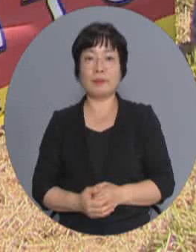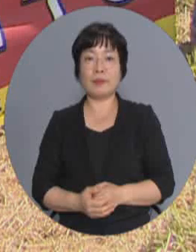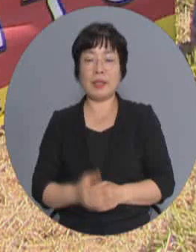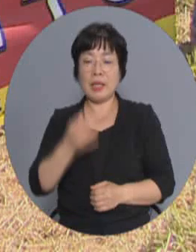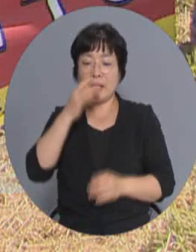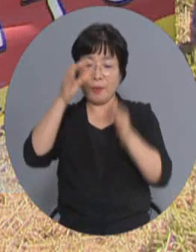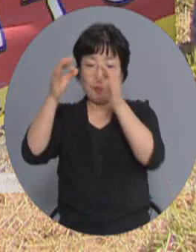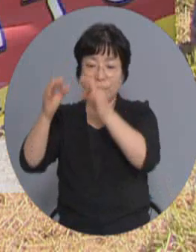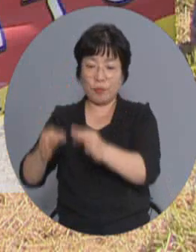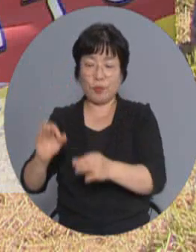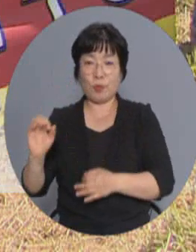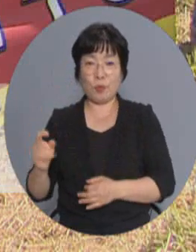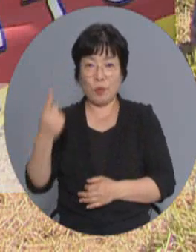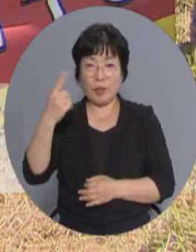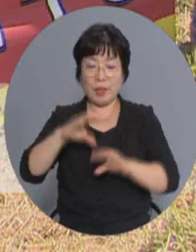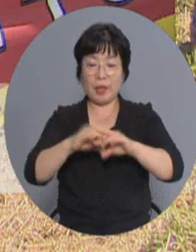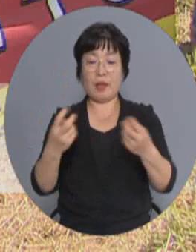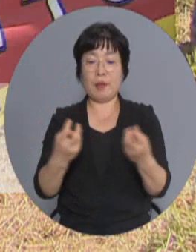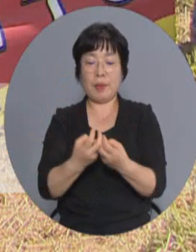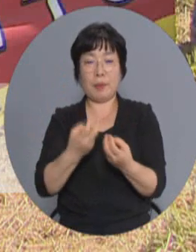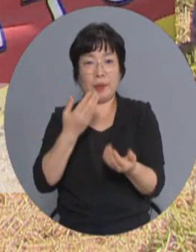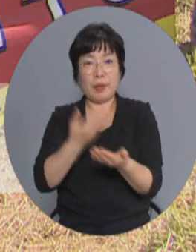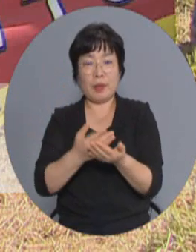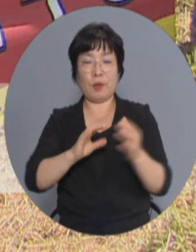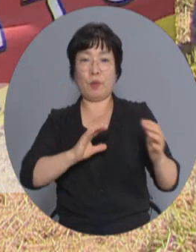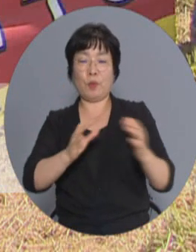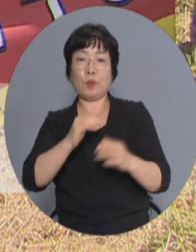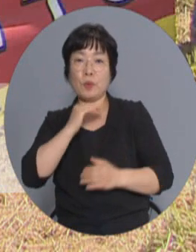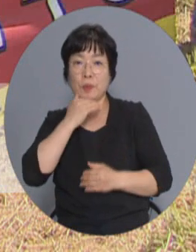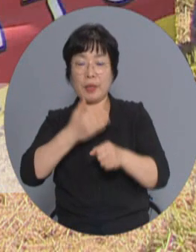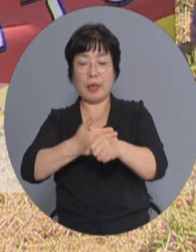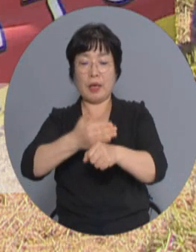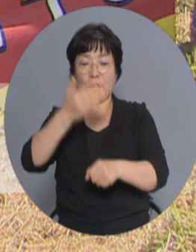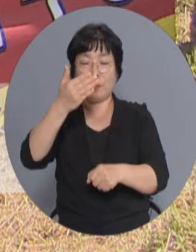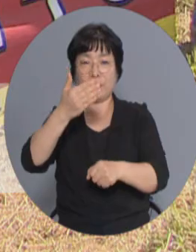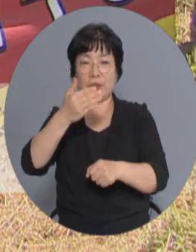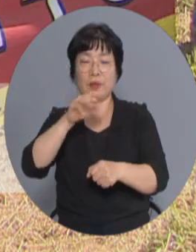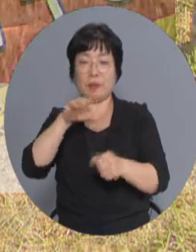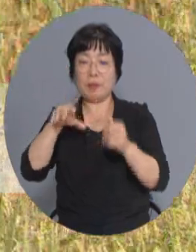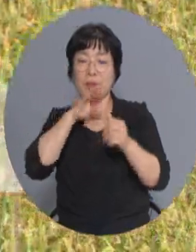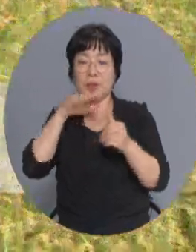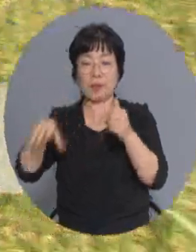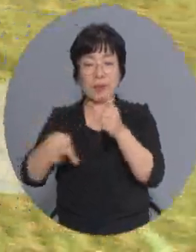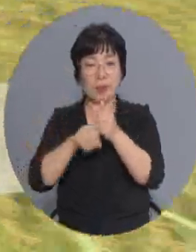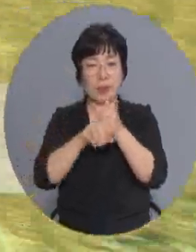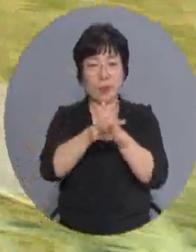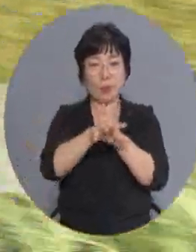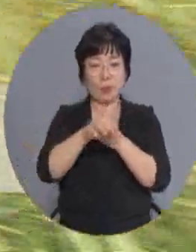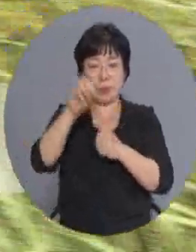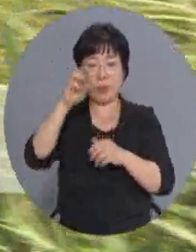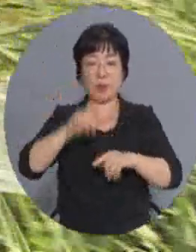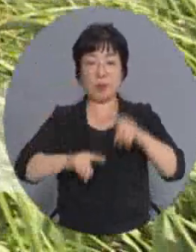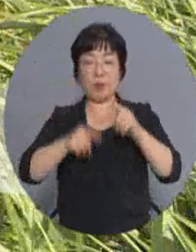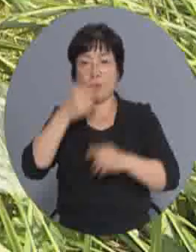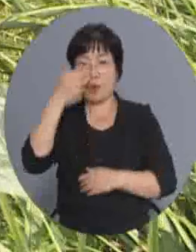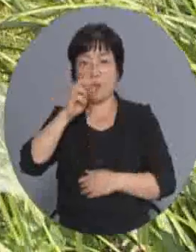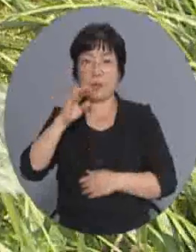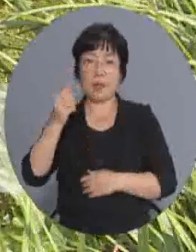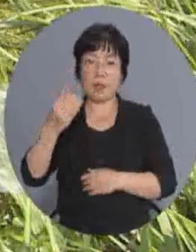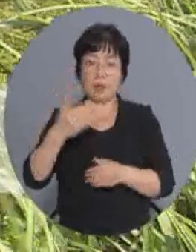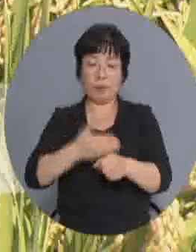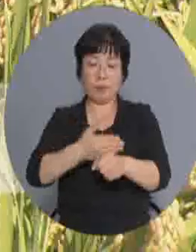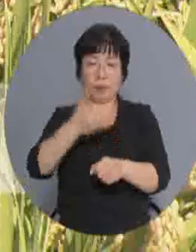쌀과 폭락의 원인과 대책을 살펴보는 토론이 잠시 후 생방송됩니다 광주목포 여수 MBC 잠시 후